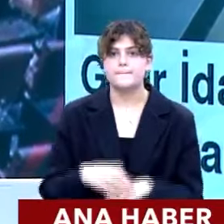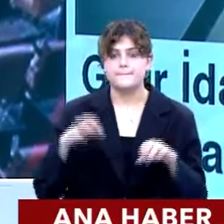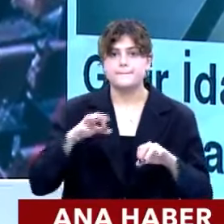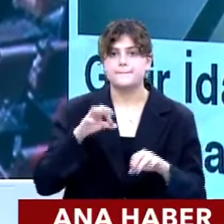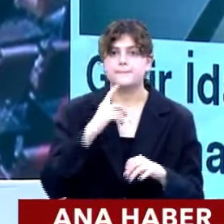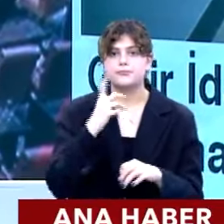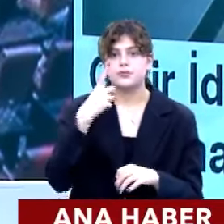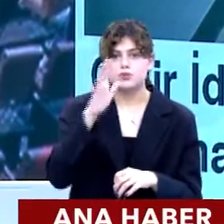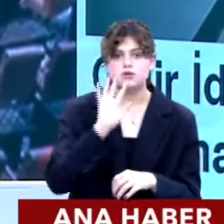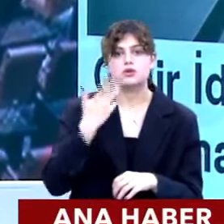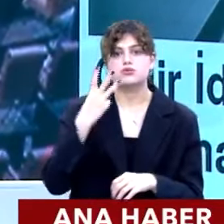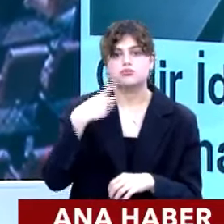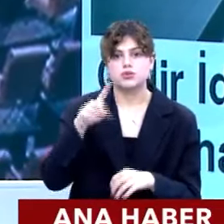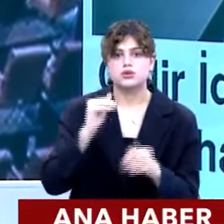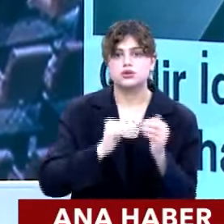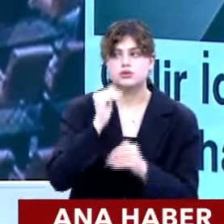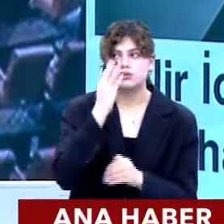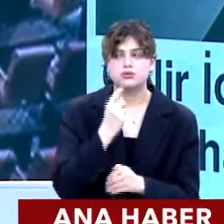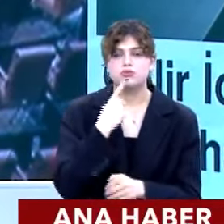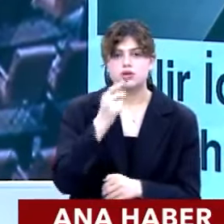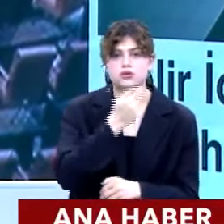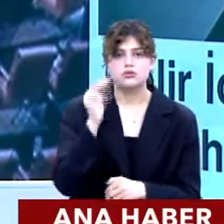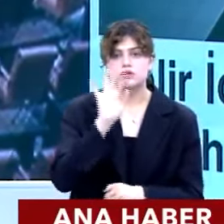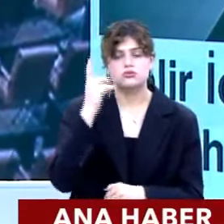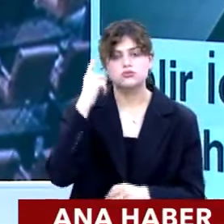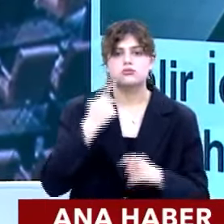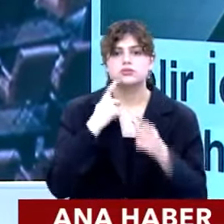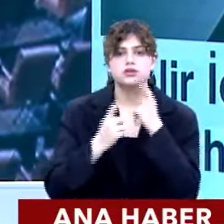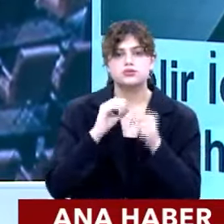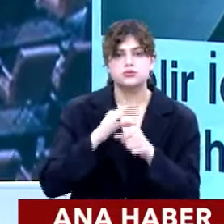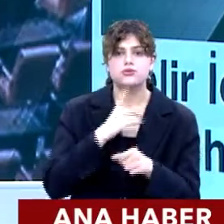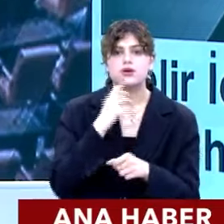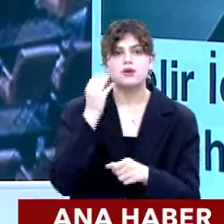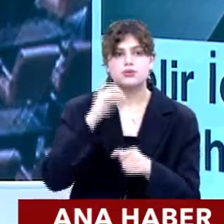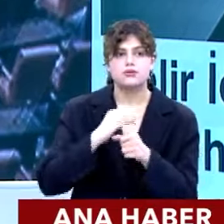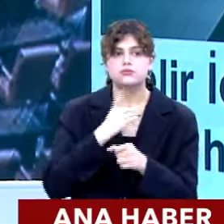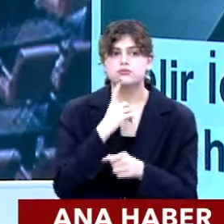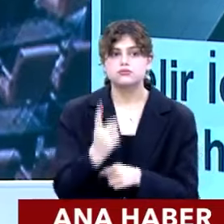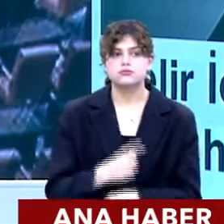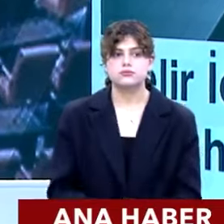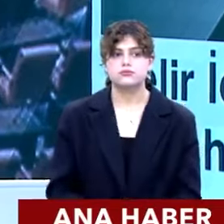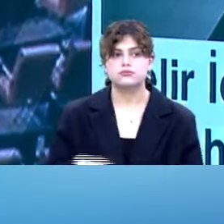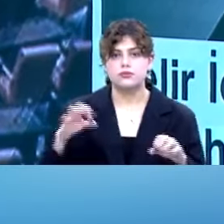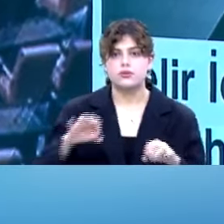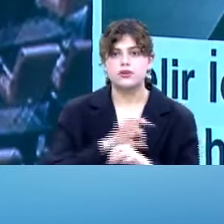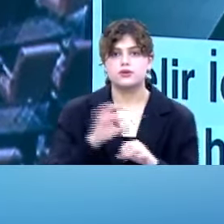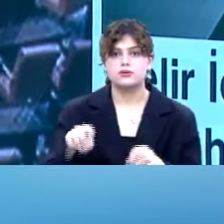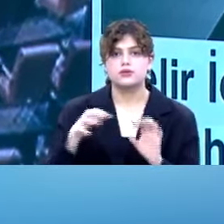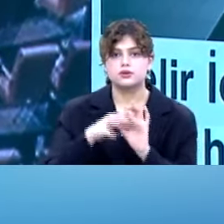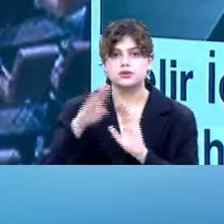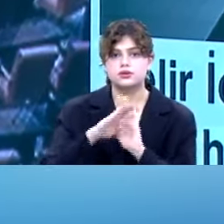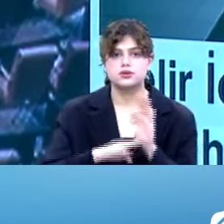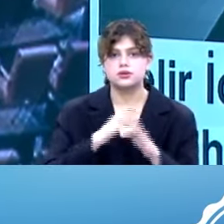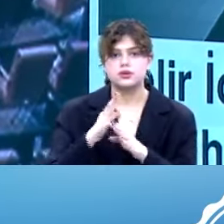ama bunun 1500 lira, 3000 lira, 1750 lira olacağı yönünde gelen haberler vardı. Şimdi ona